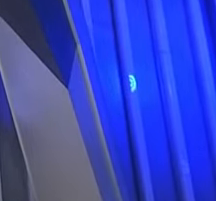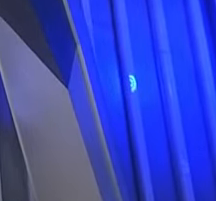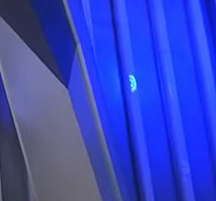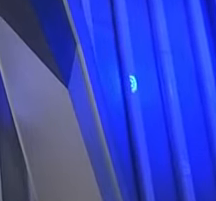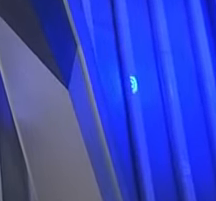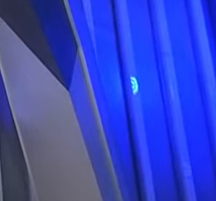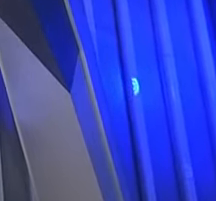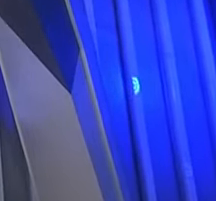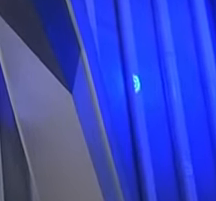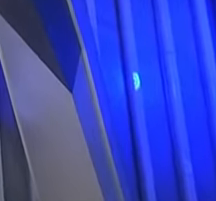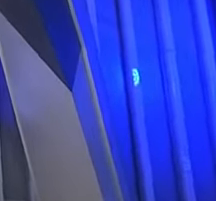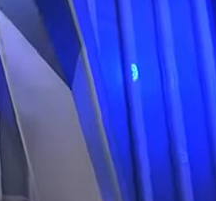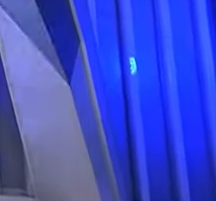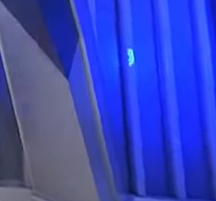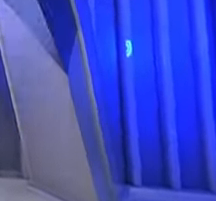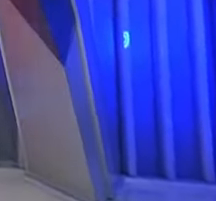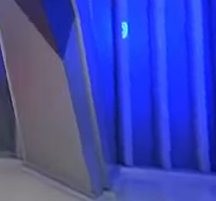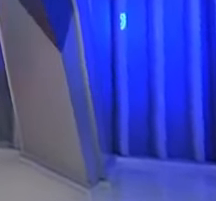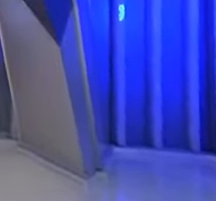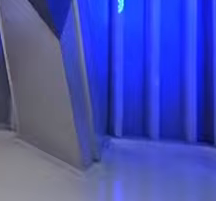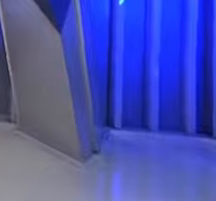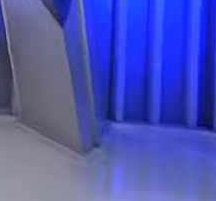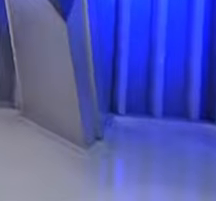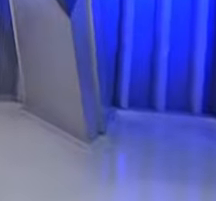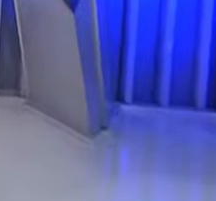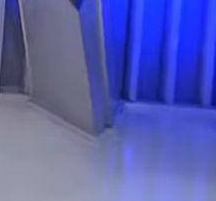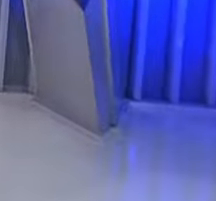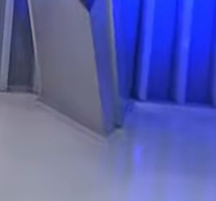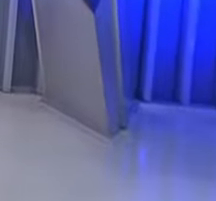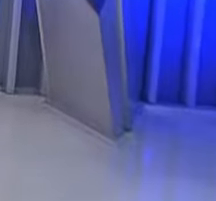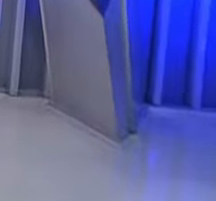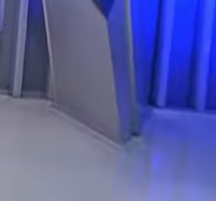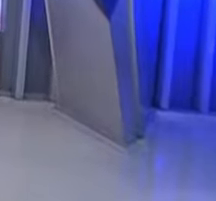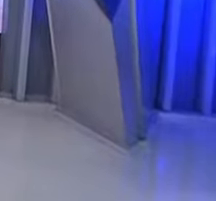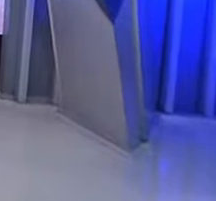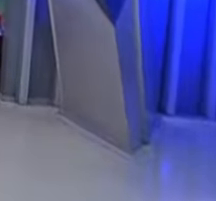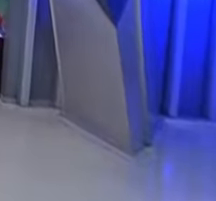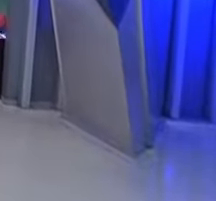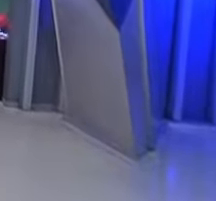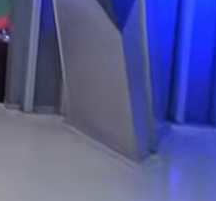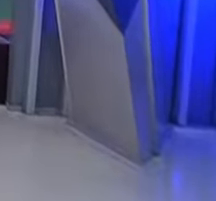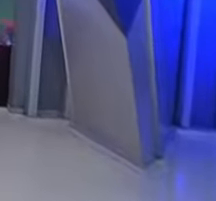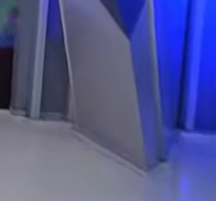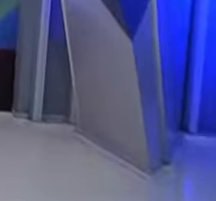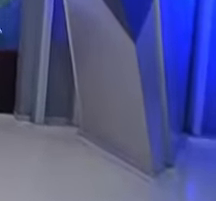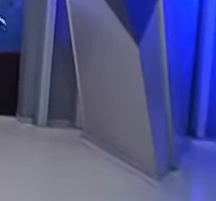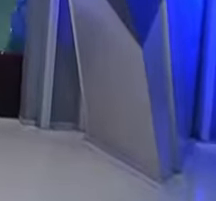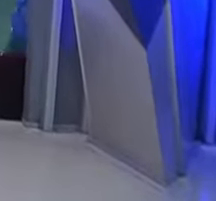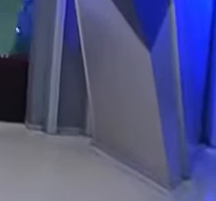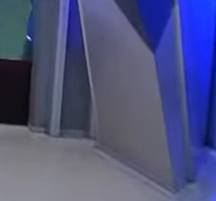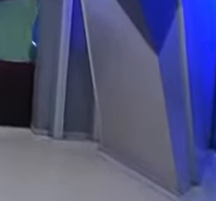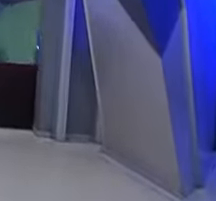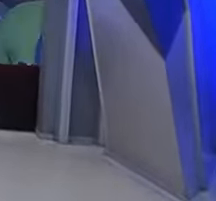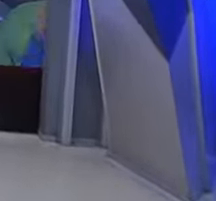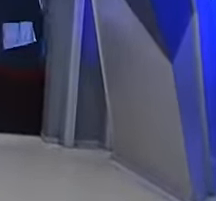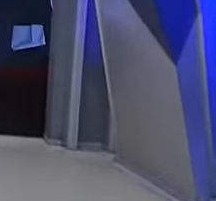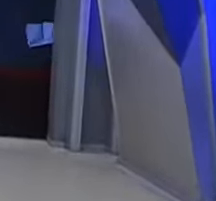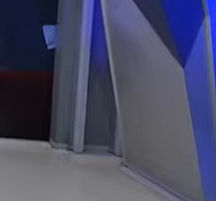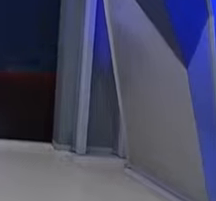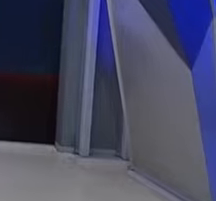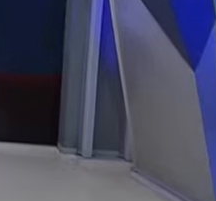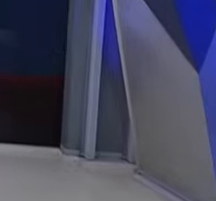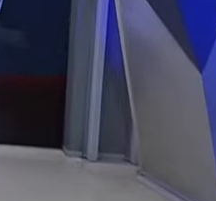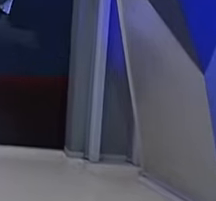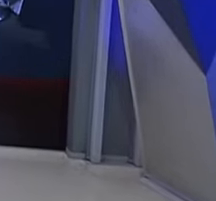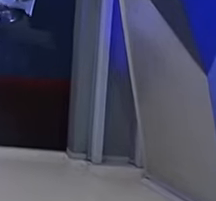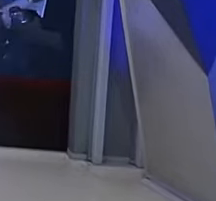Kibuloy. At day 2 at day 3 ng solo concert ng Bini, sold out agad sa loob lang